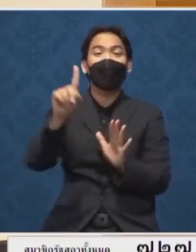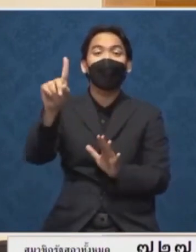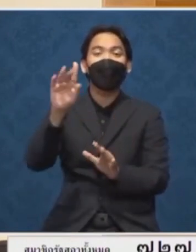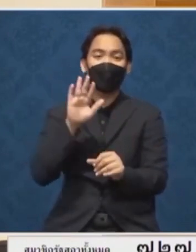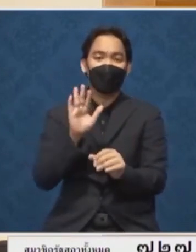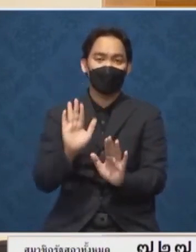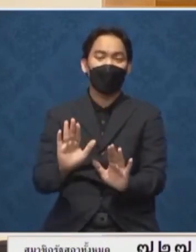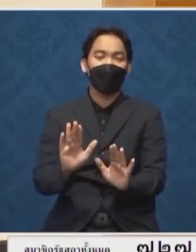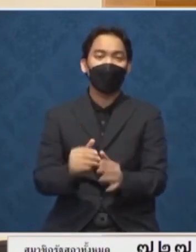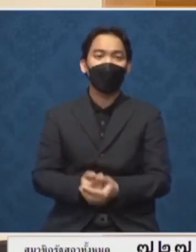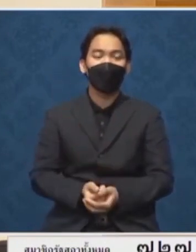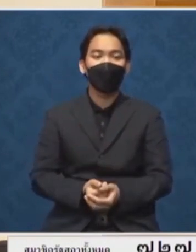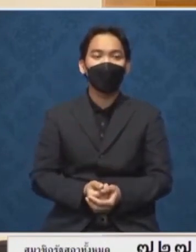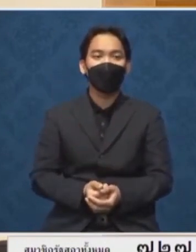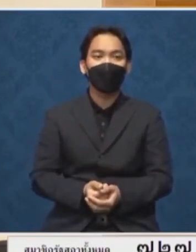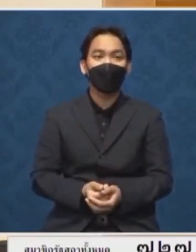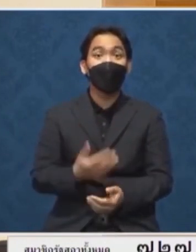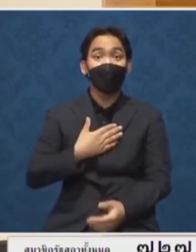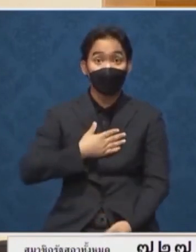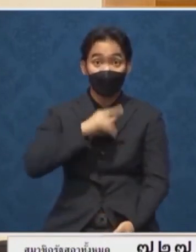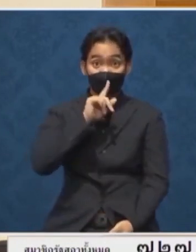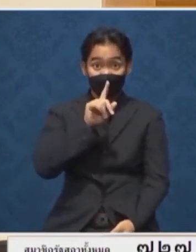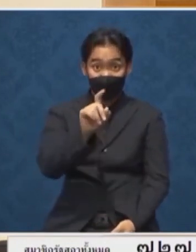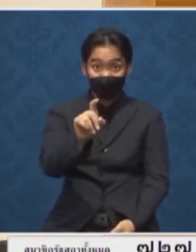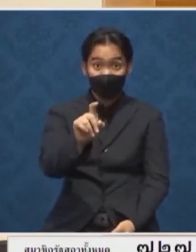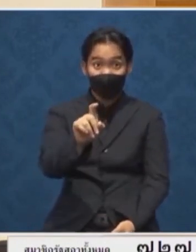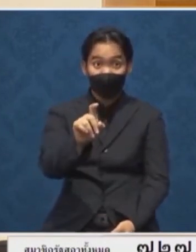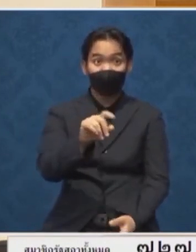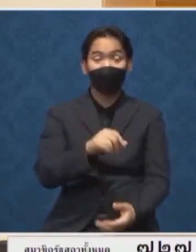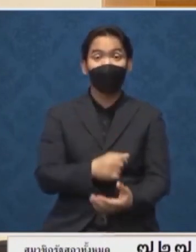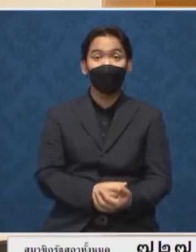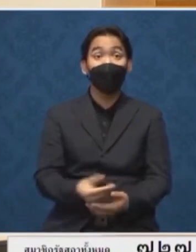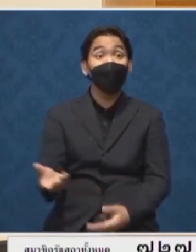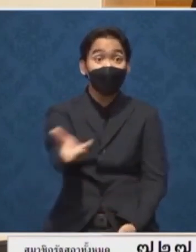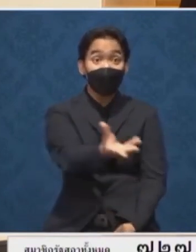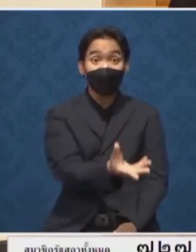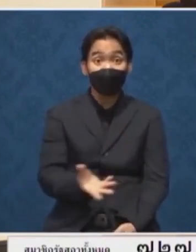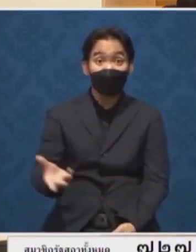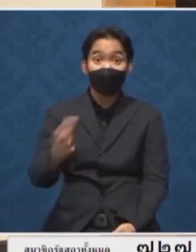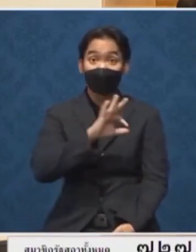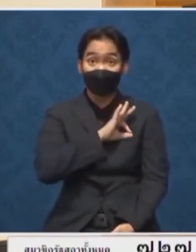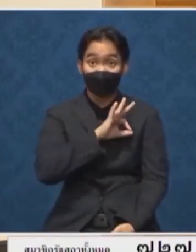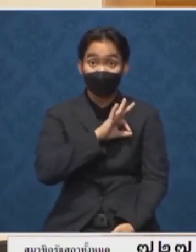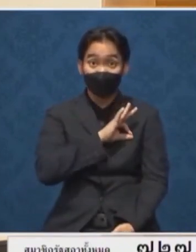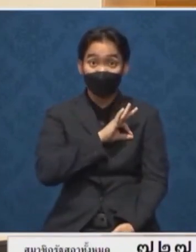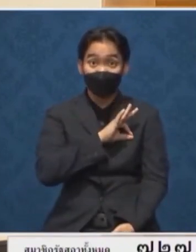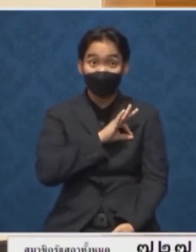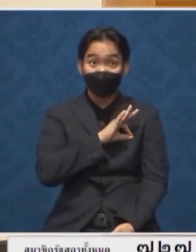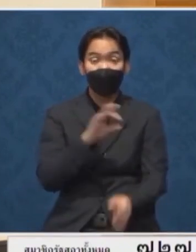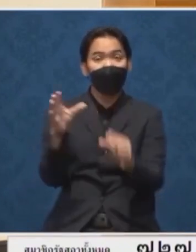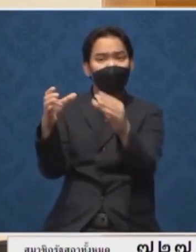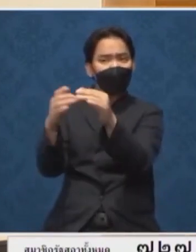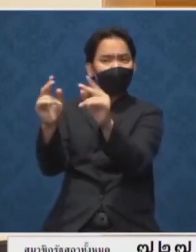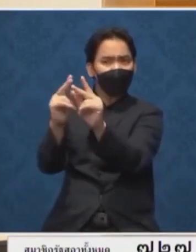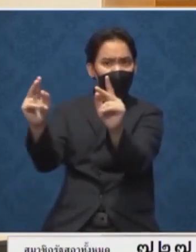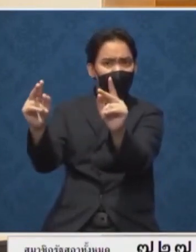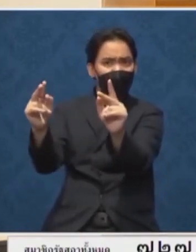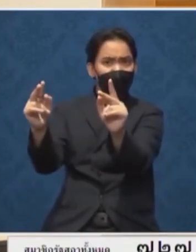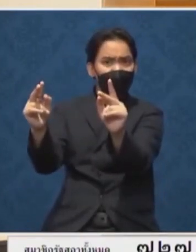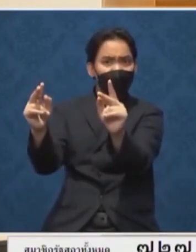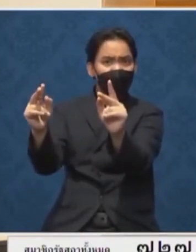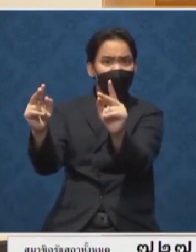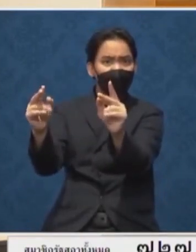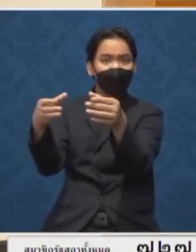ต่อไปผมขอถามมตินะครับท่านใดเห็นด้วยกับกรรมาธิการ